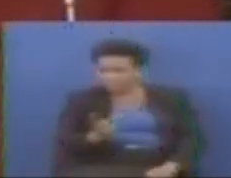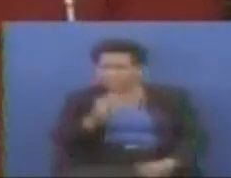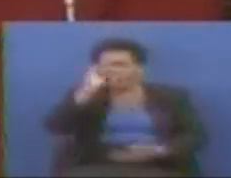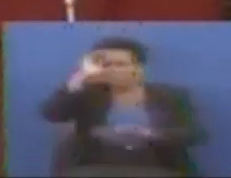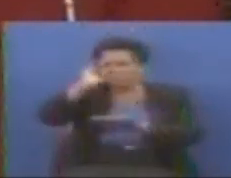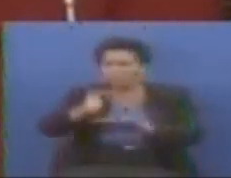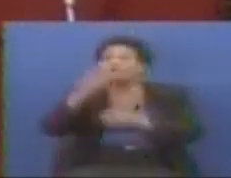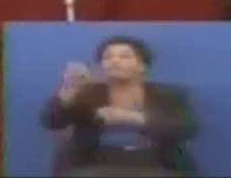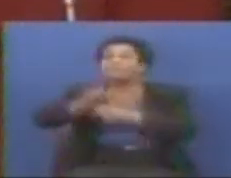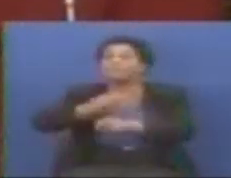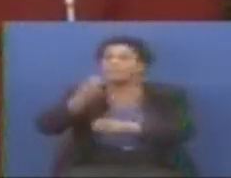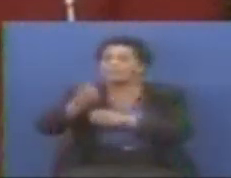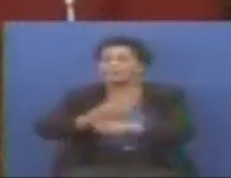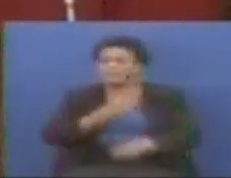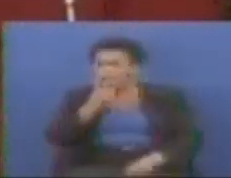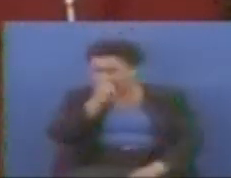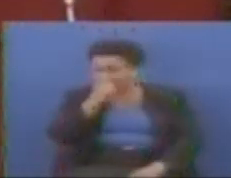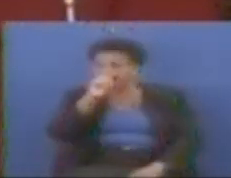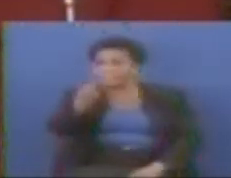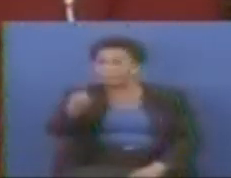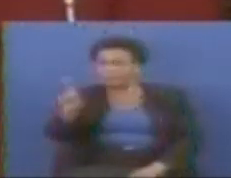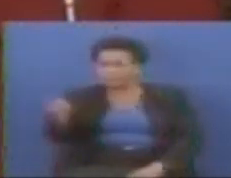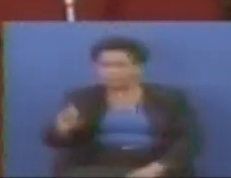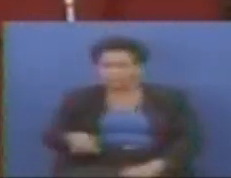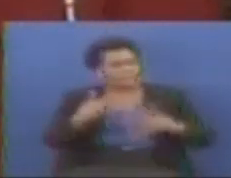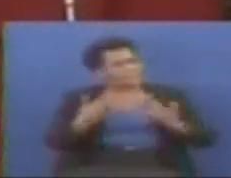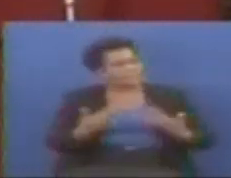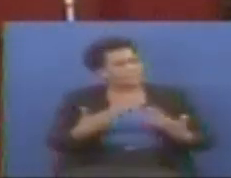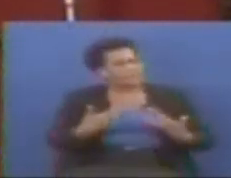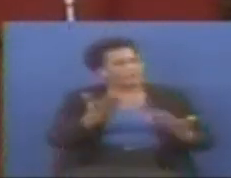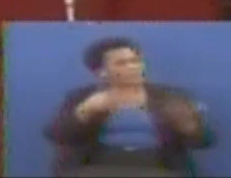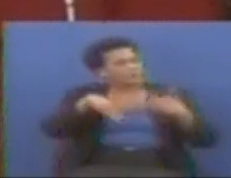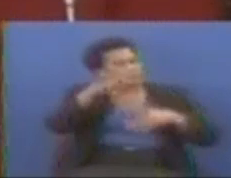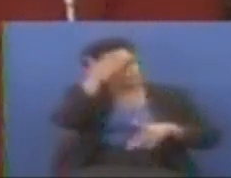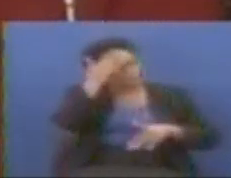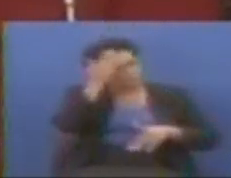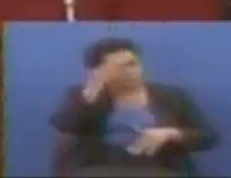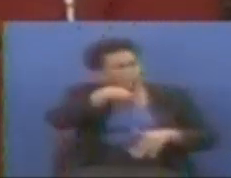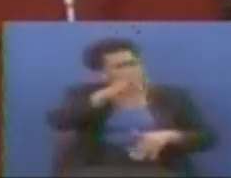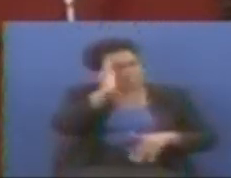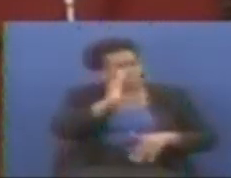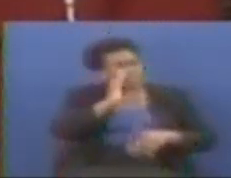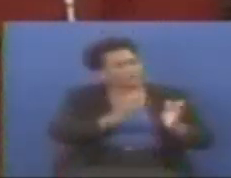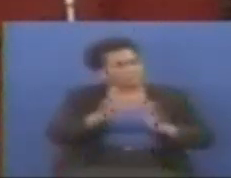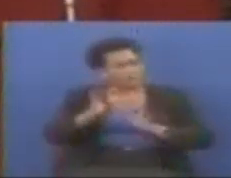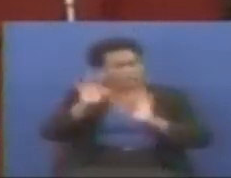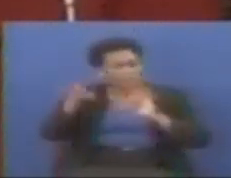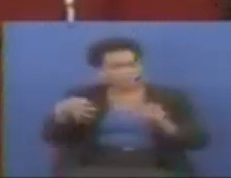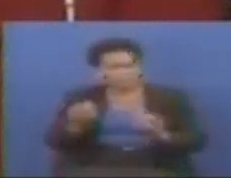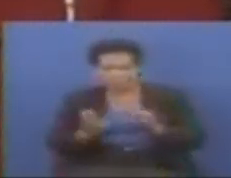7539, watuhumiwa walikuwa 9987 ambao